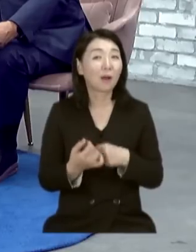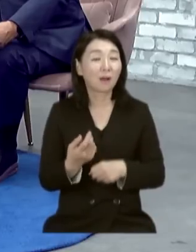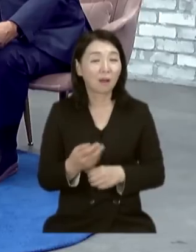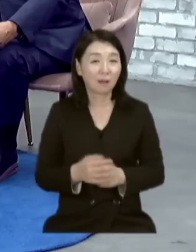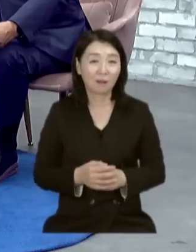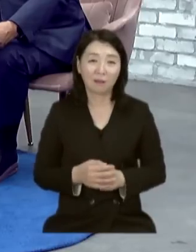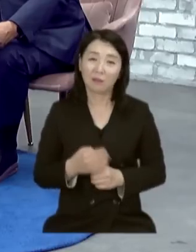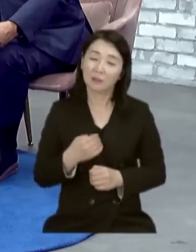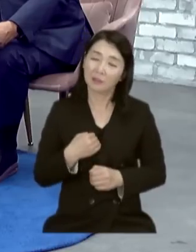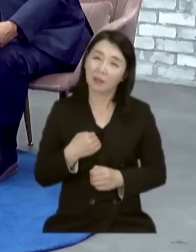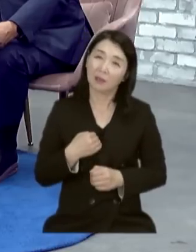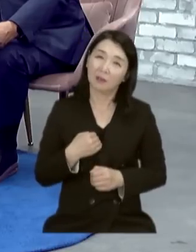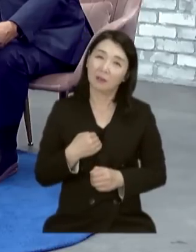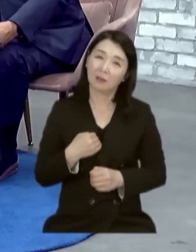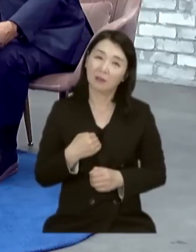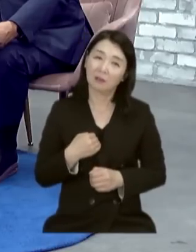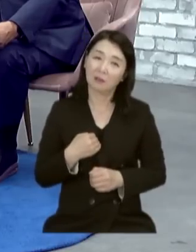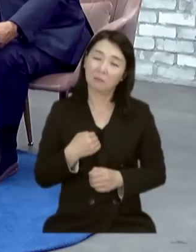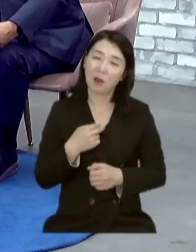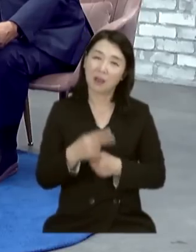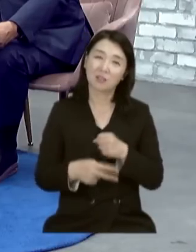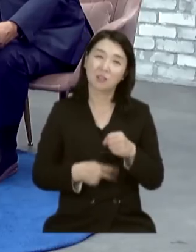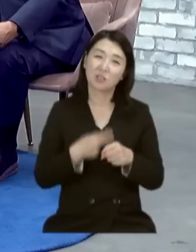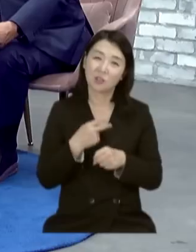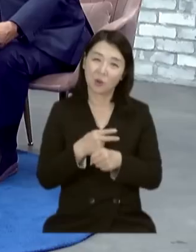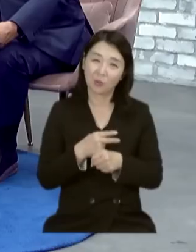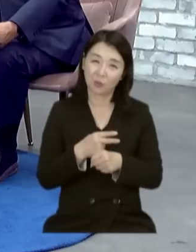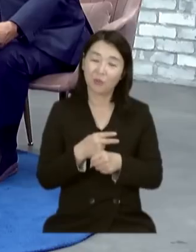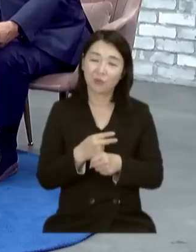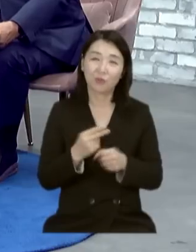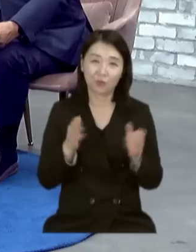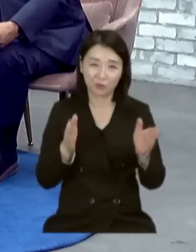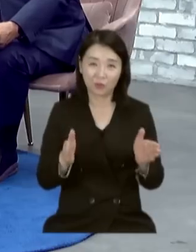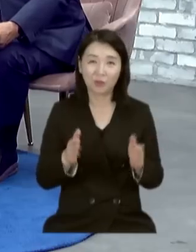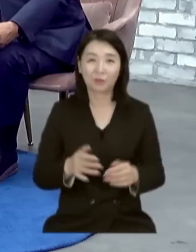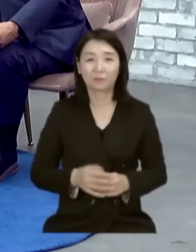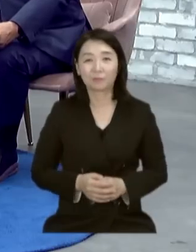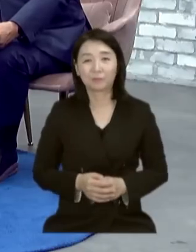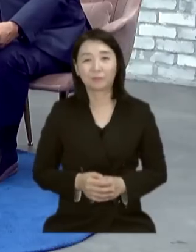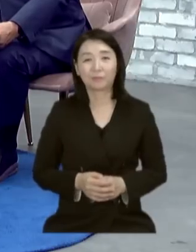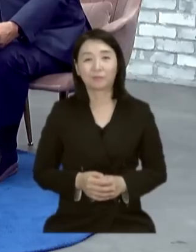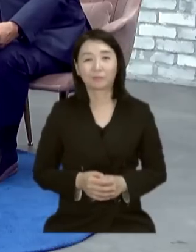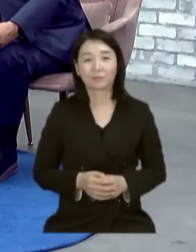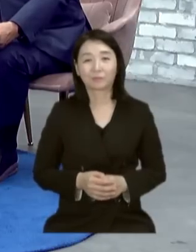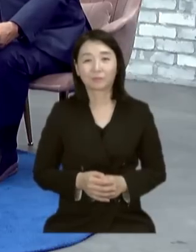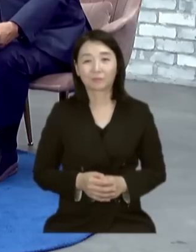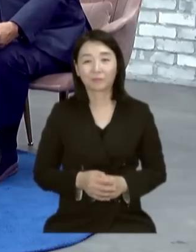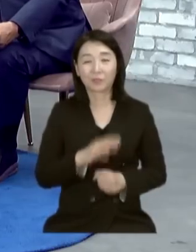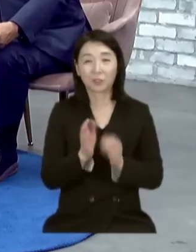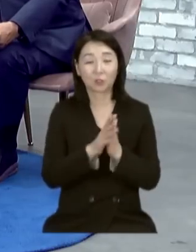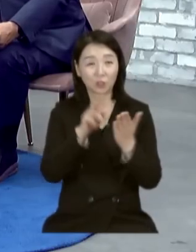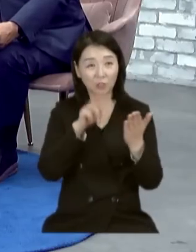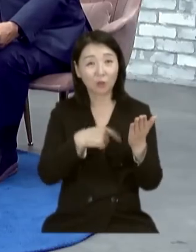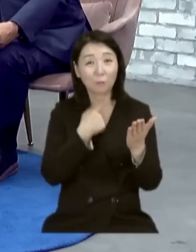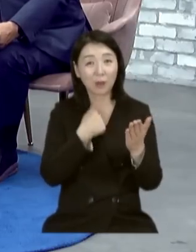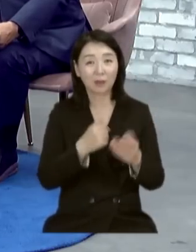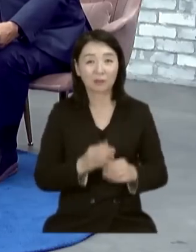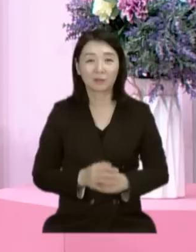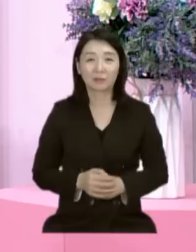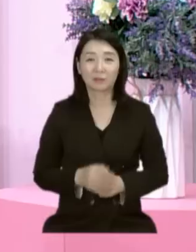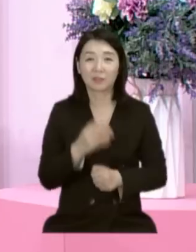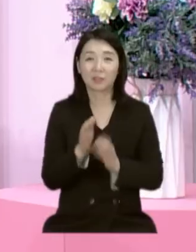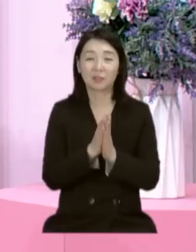때예요? 연수는 뭐 한 해수는 2년째 되는 거죠. 2년째예요. 네. 성경 읽어보신 적